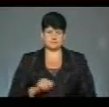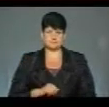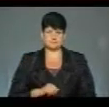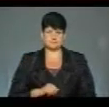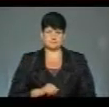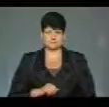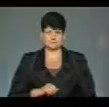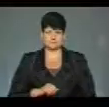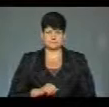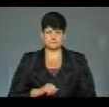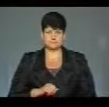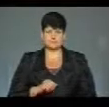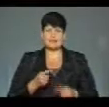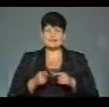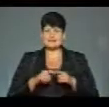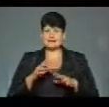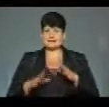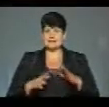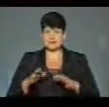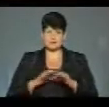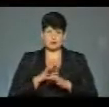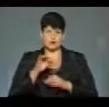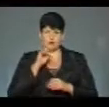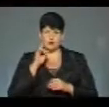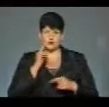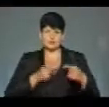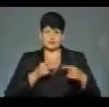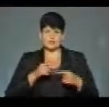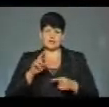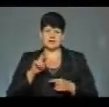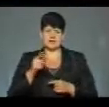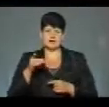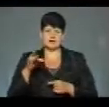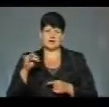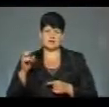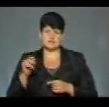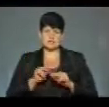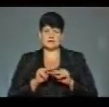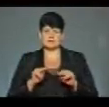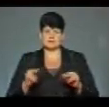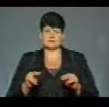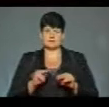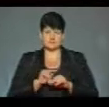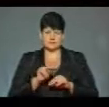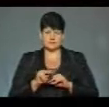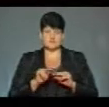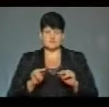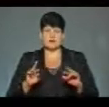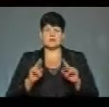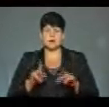Терлюк. Це тренер проєкту «Молодь дебатує» з Німеччини Яна Григанська. Навчає педагогів, як проводити